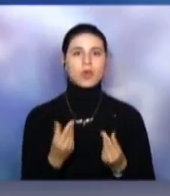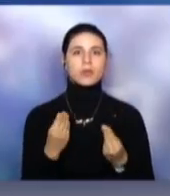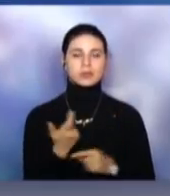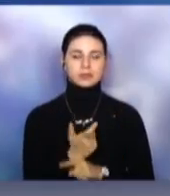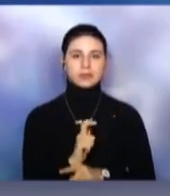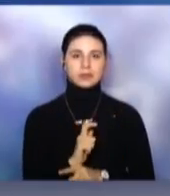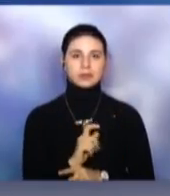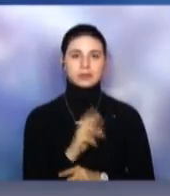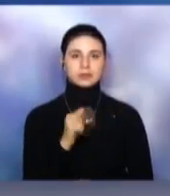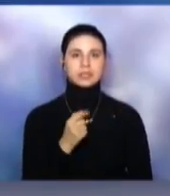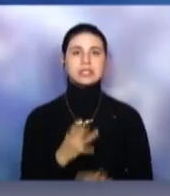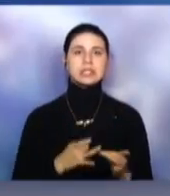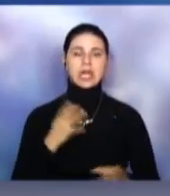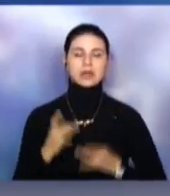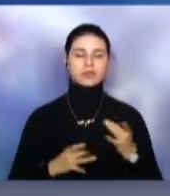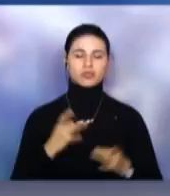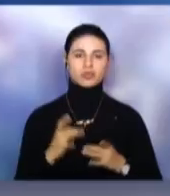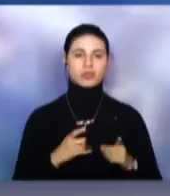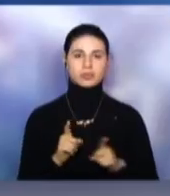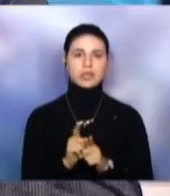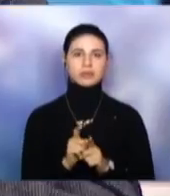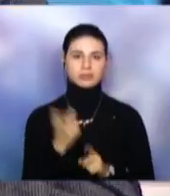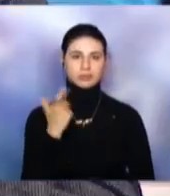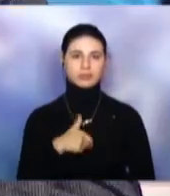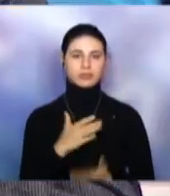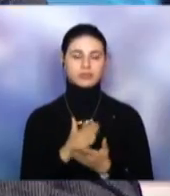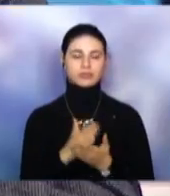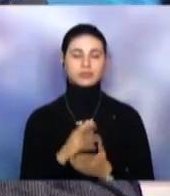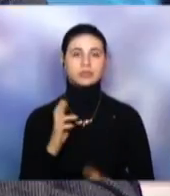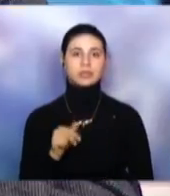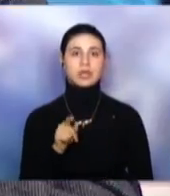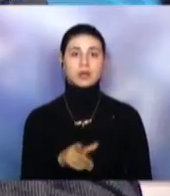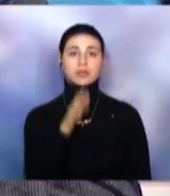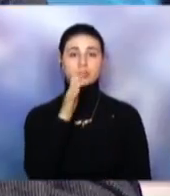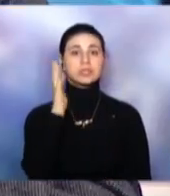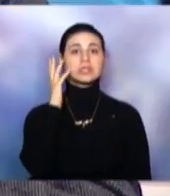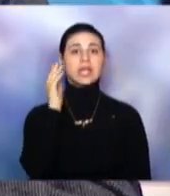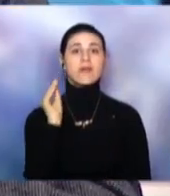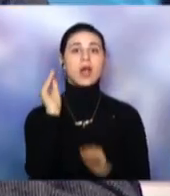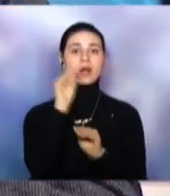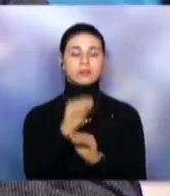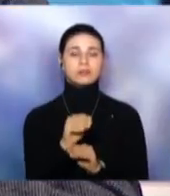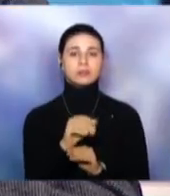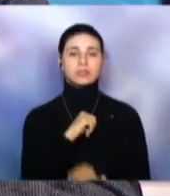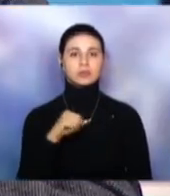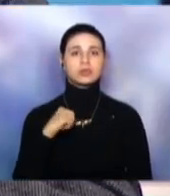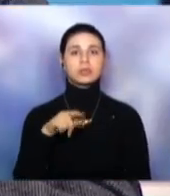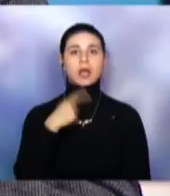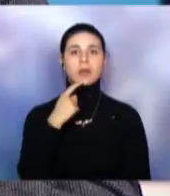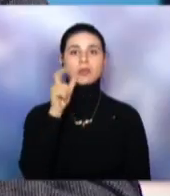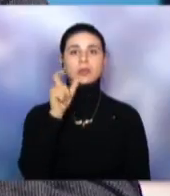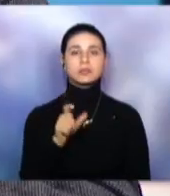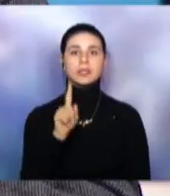ხამს, ცოტა ნერვიულობს, შფოთვა აქვს და აი ამ ფონზე უწევს წნევა. თავად როგორც